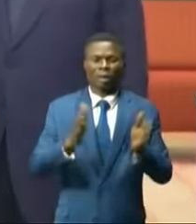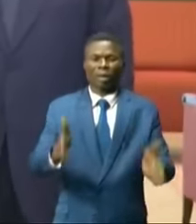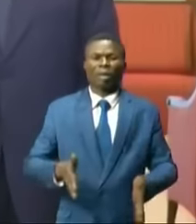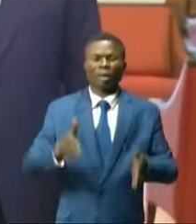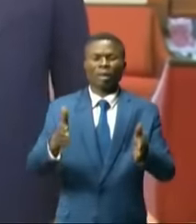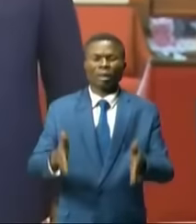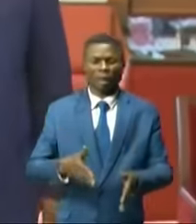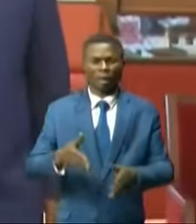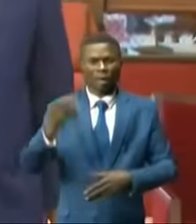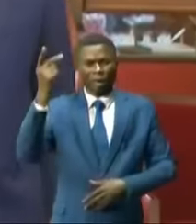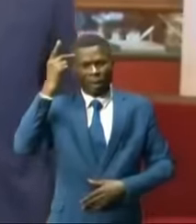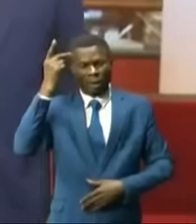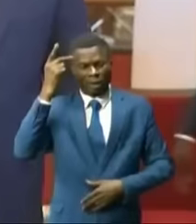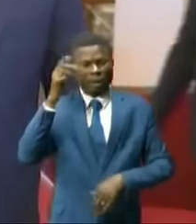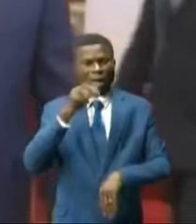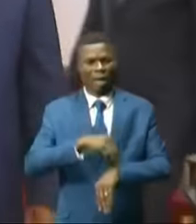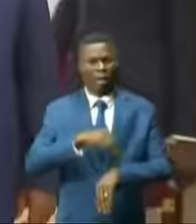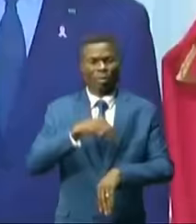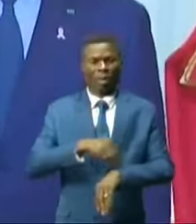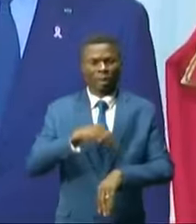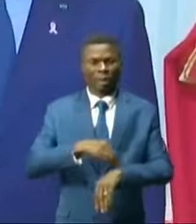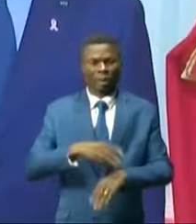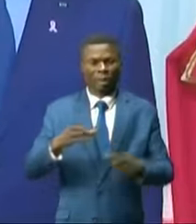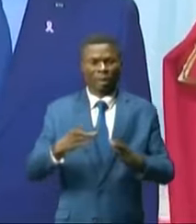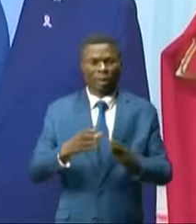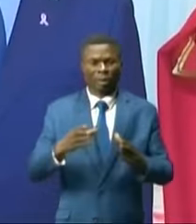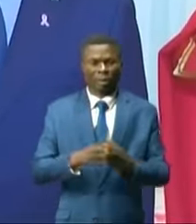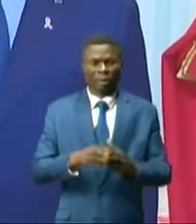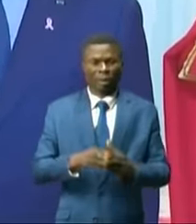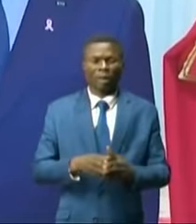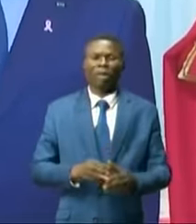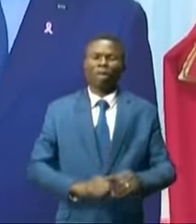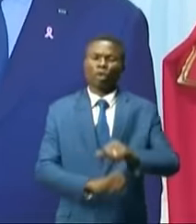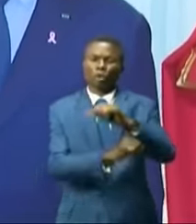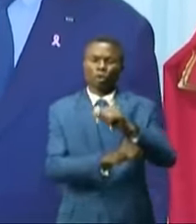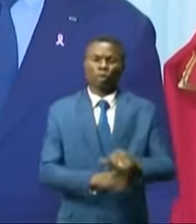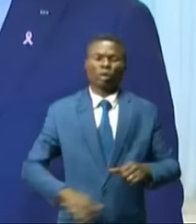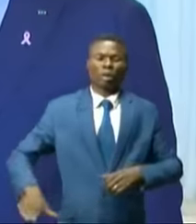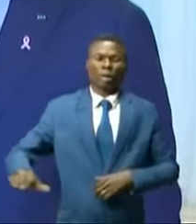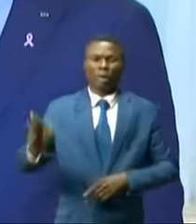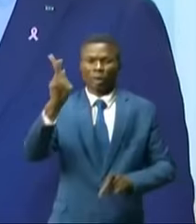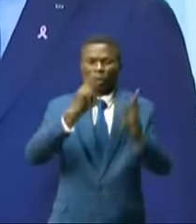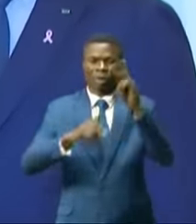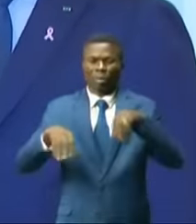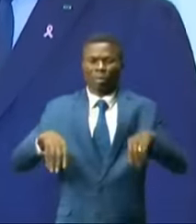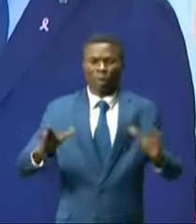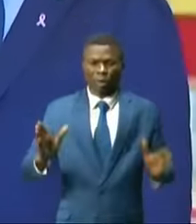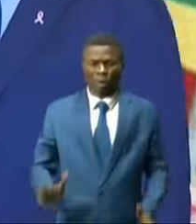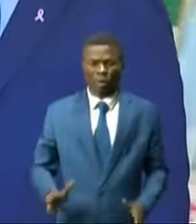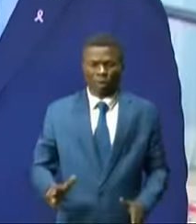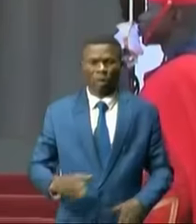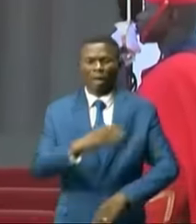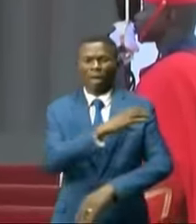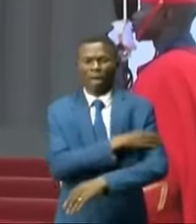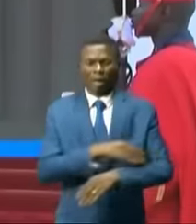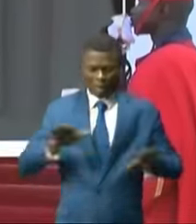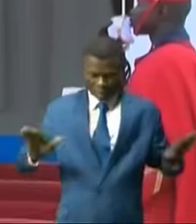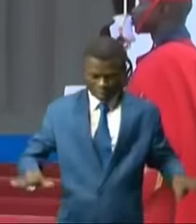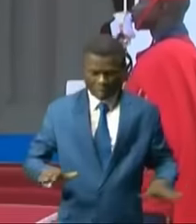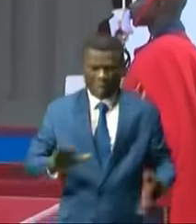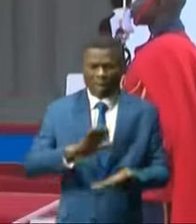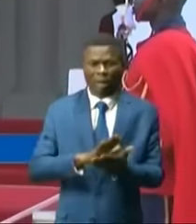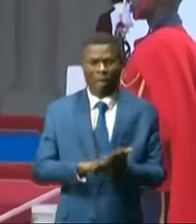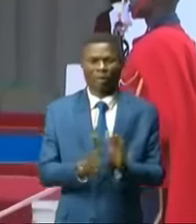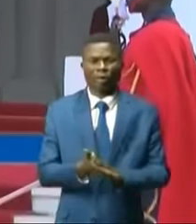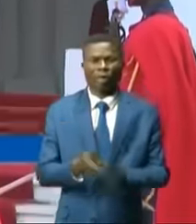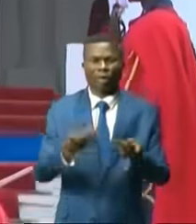Kinshasa-Matadi, grâce, entre autres, à une main-d'œuvre sénégalaise. Dakar constitue donc aujourd'hui